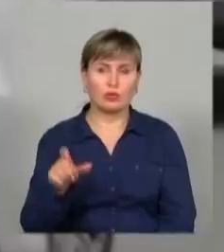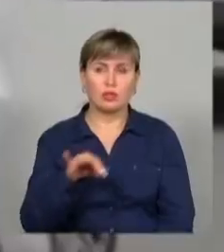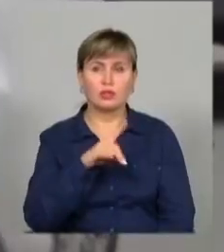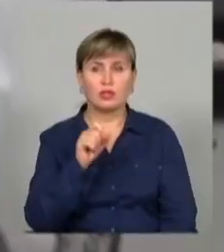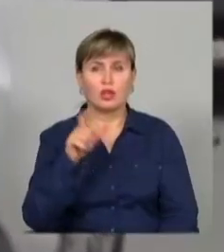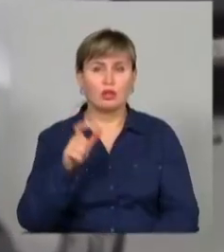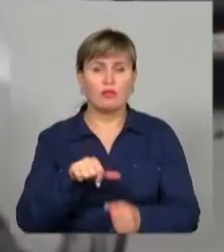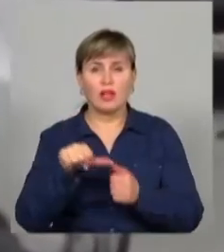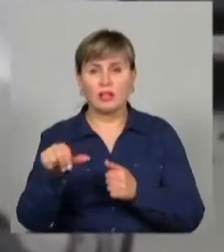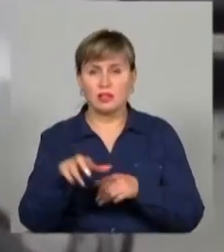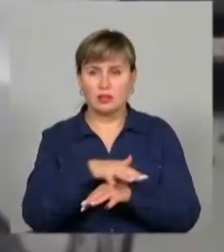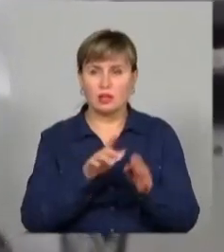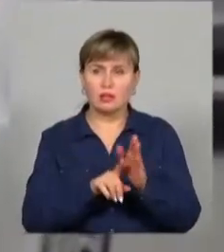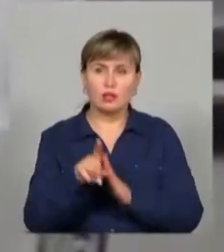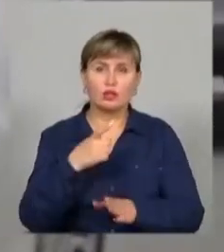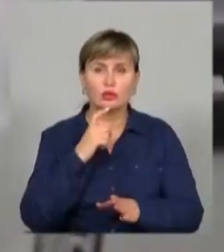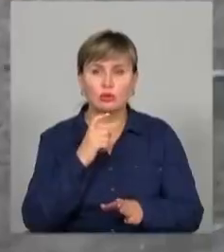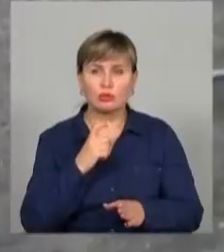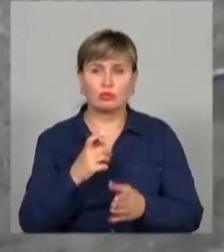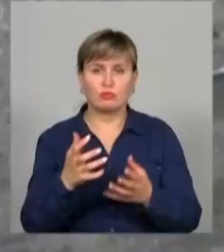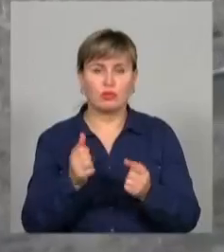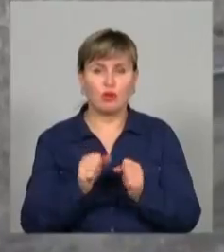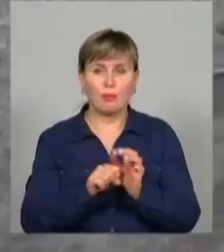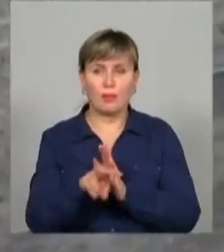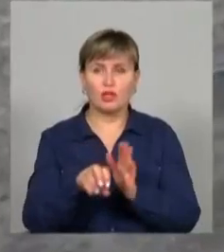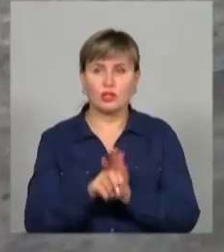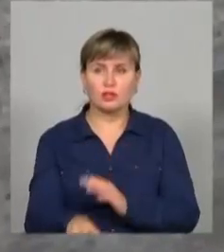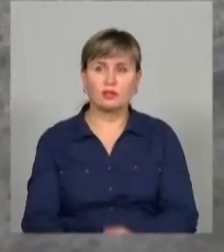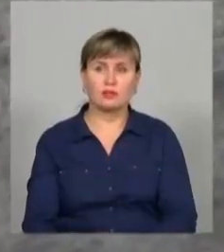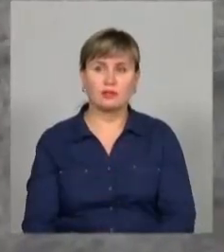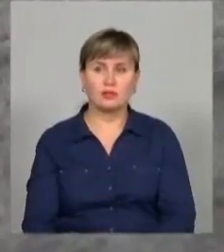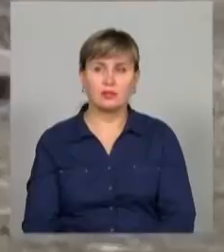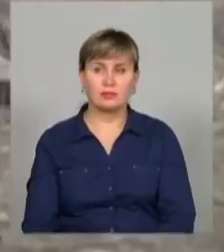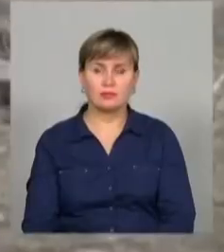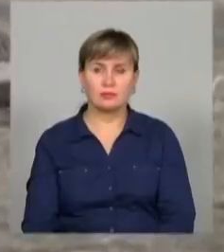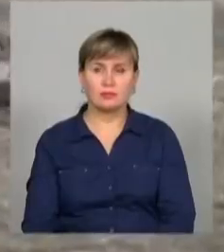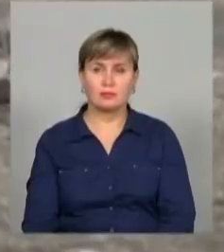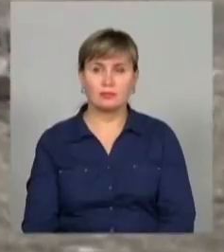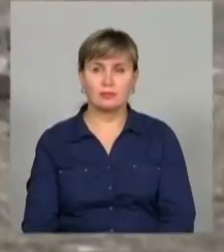в отдельных странах начались затруднения с приемом беженцев. Рустам Аралбаев, телеканал «Алматы».